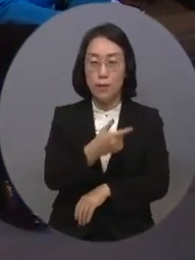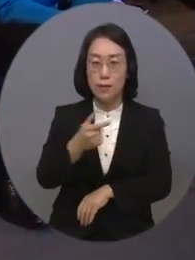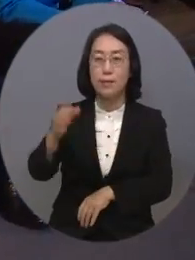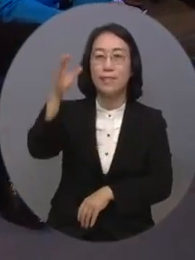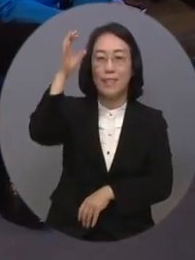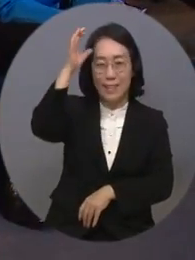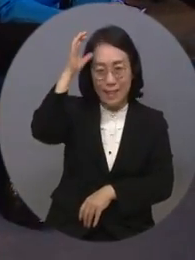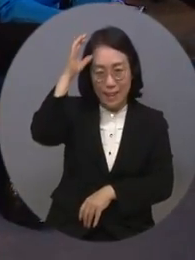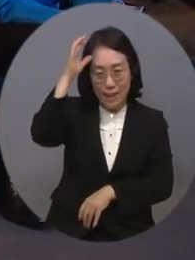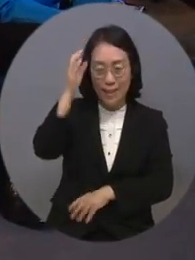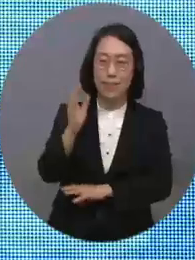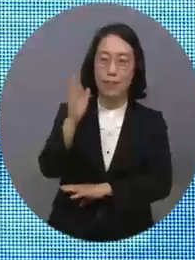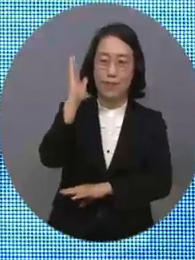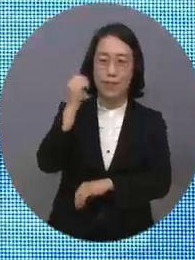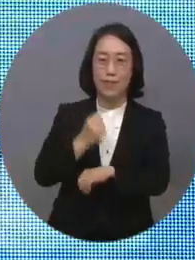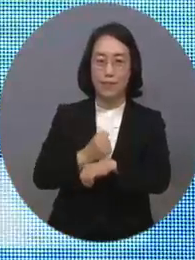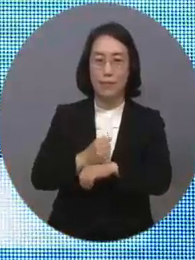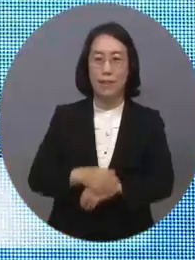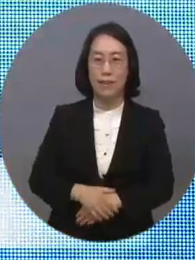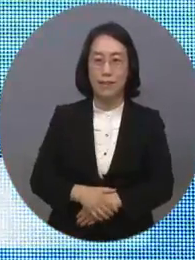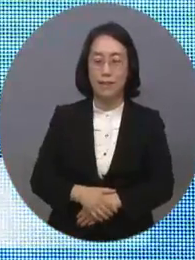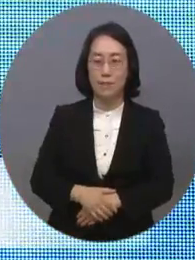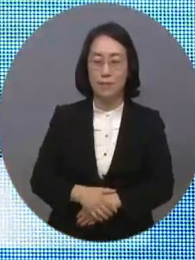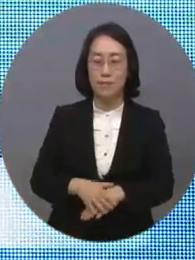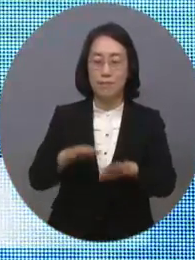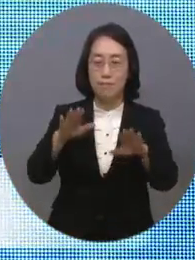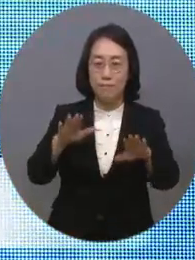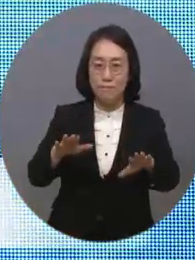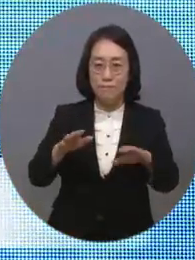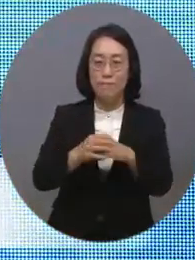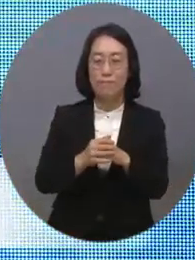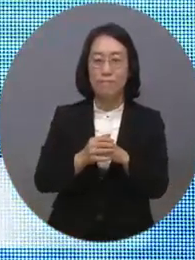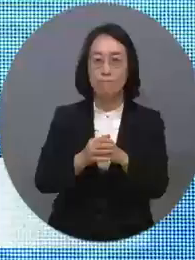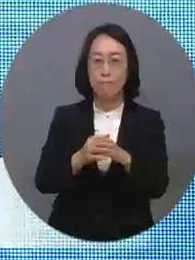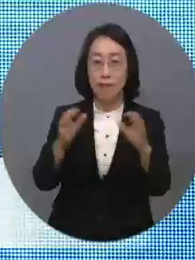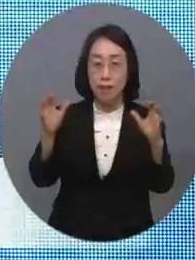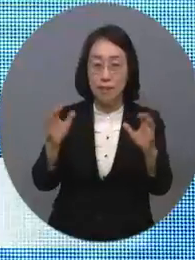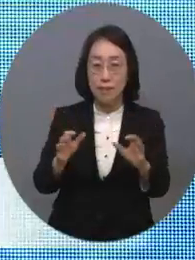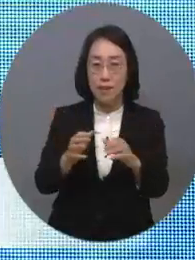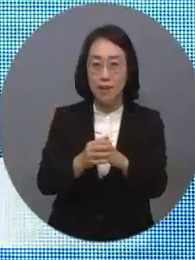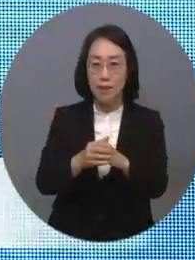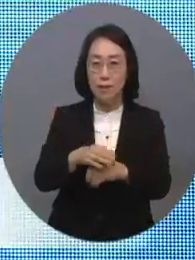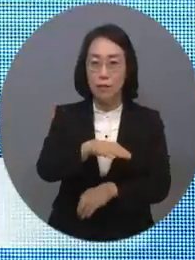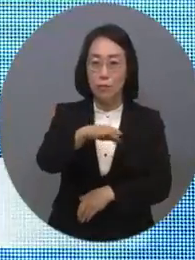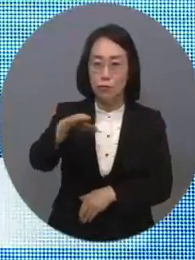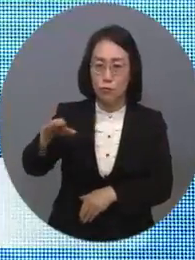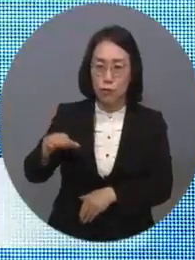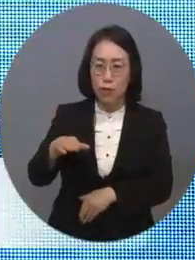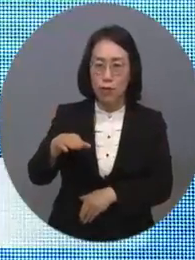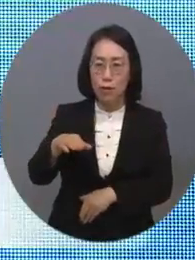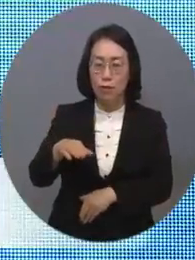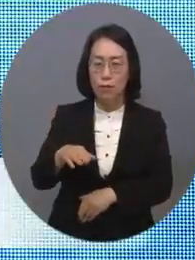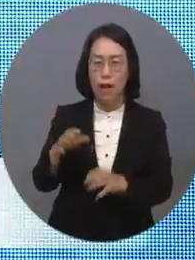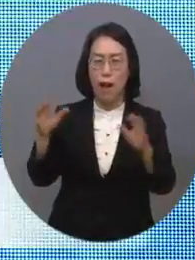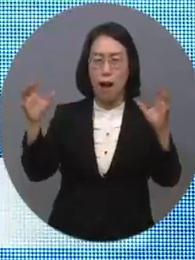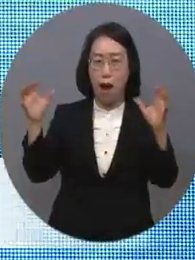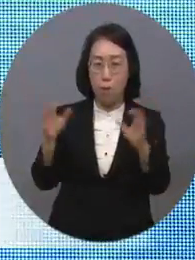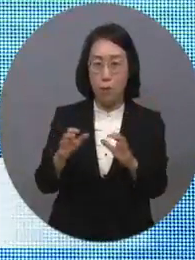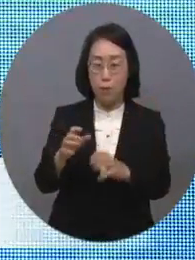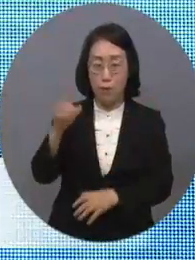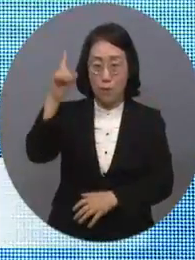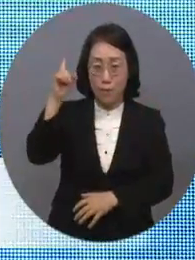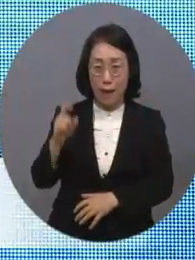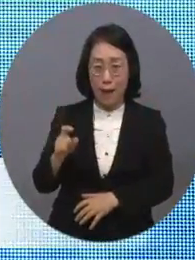기대감을 드러냈습니다. 이번 마라톤은 부득이 우리가 한 단서에서 다 함께 모여서 달릴